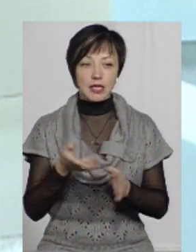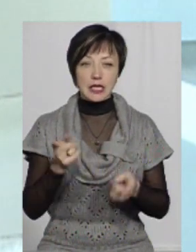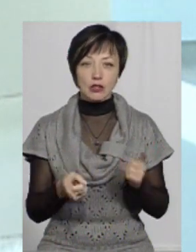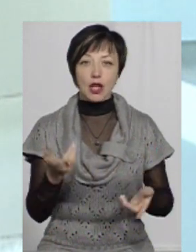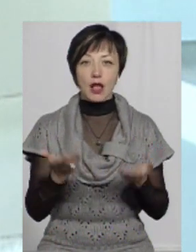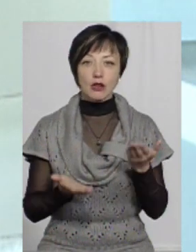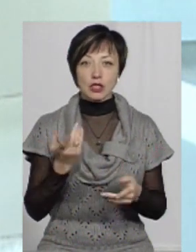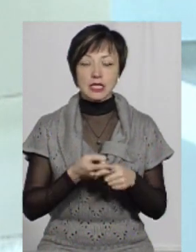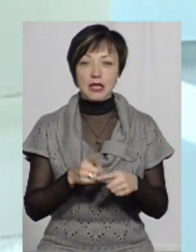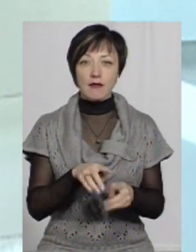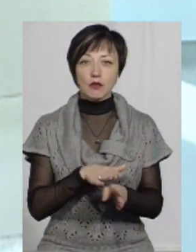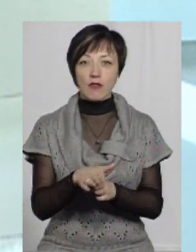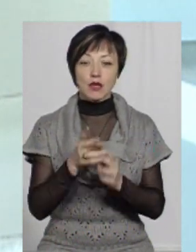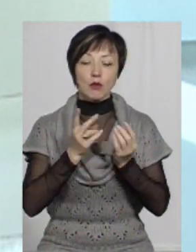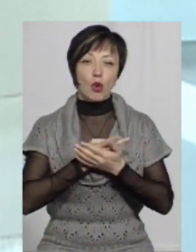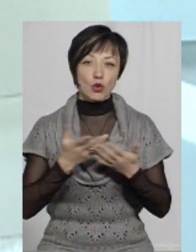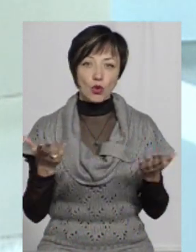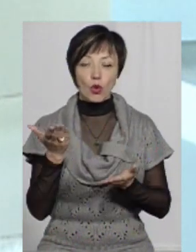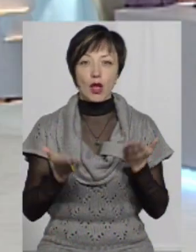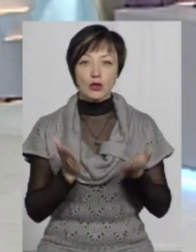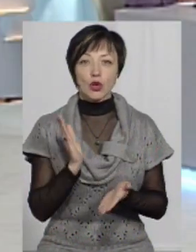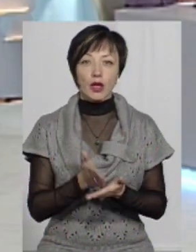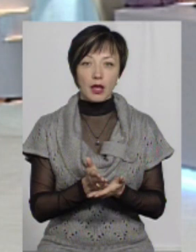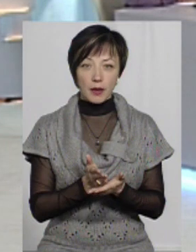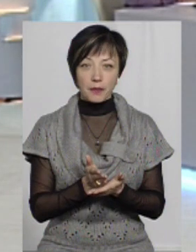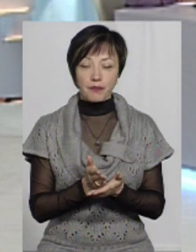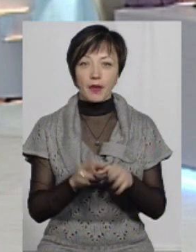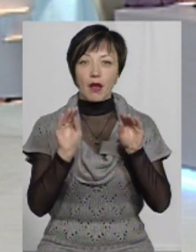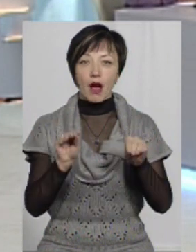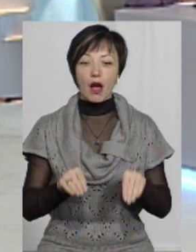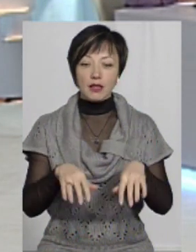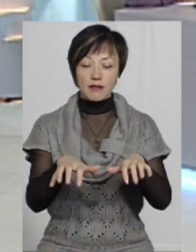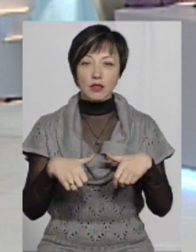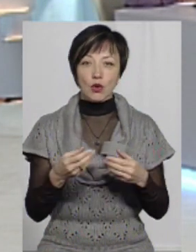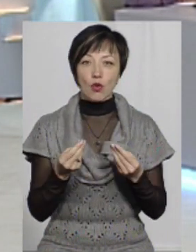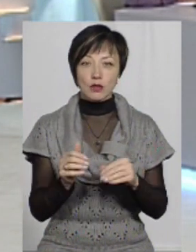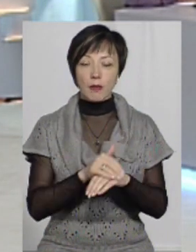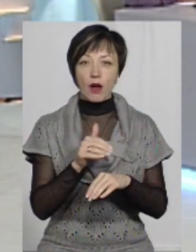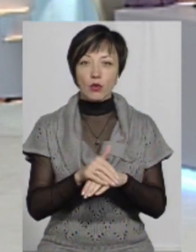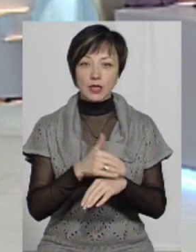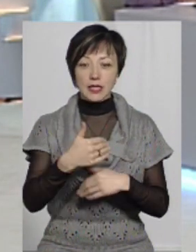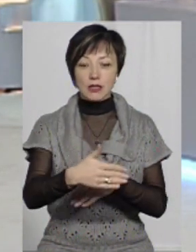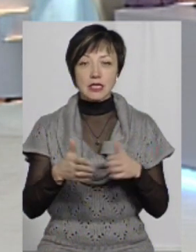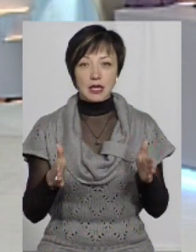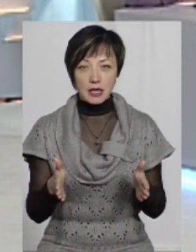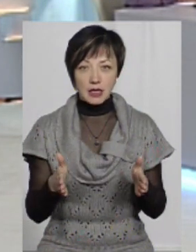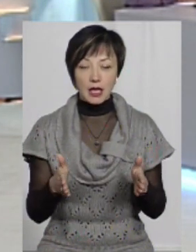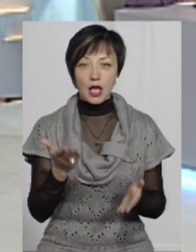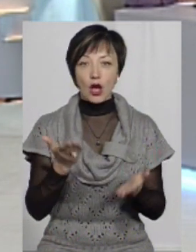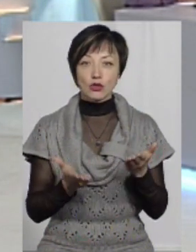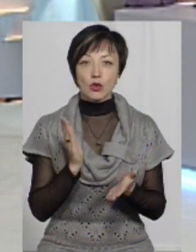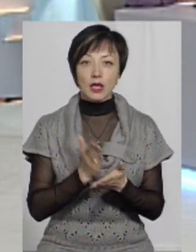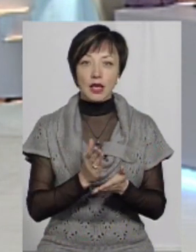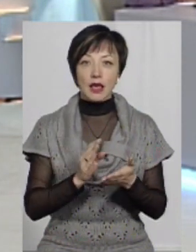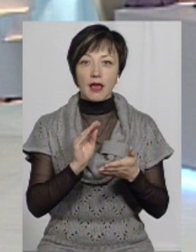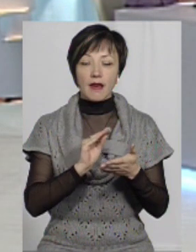дійсно, якщо це відбувається прозоро, якщо є акти вилучення коштів із благодійної скриньки, якщо